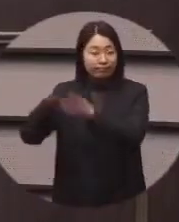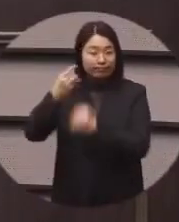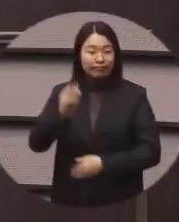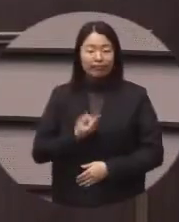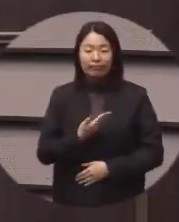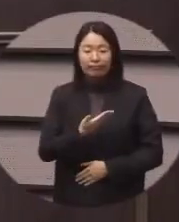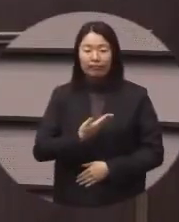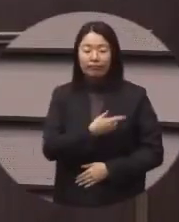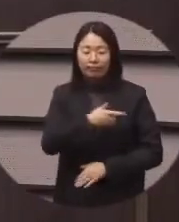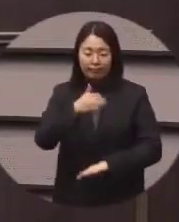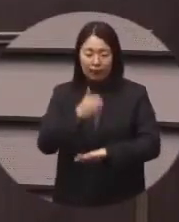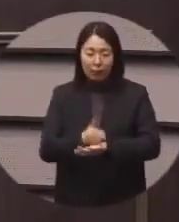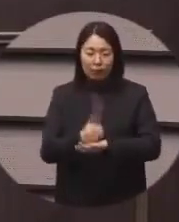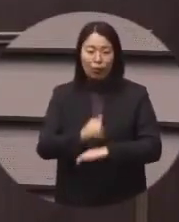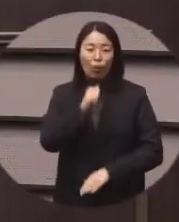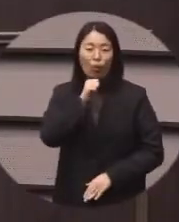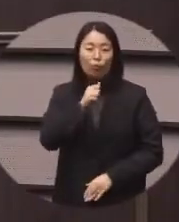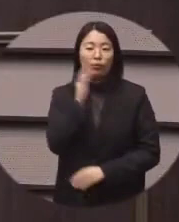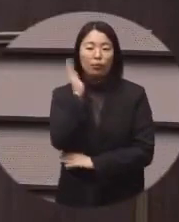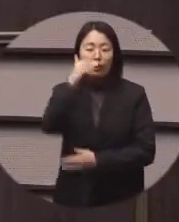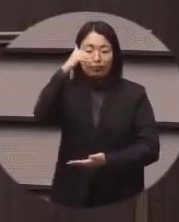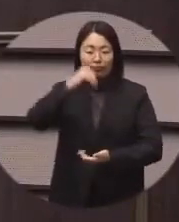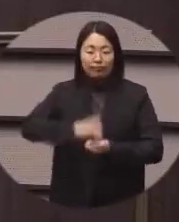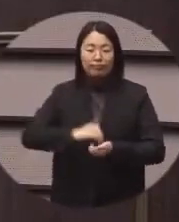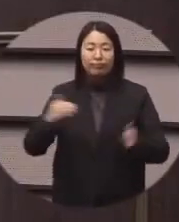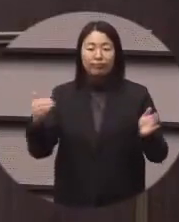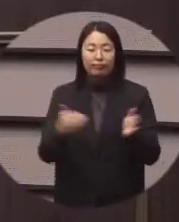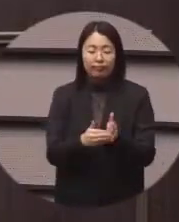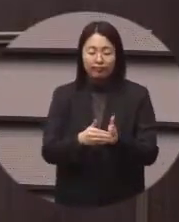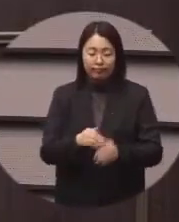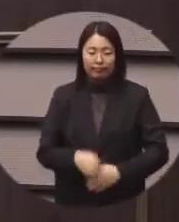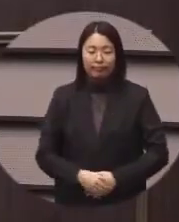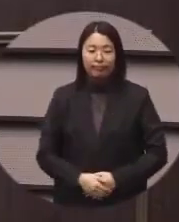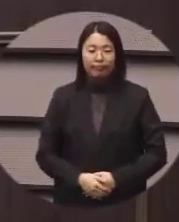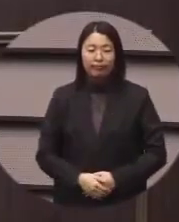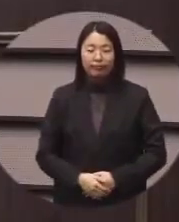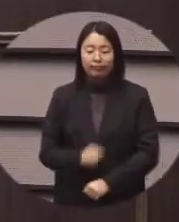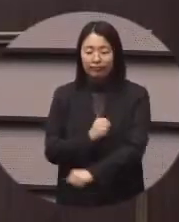박상용 의원님 수고하셨습니다.